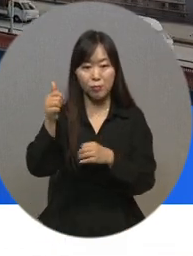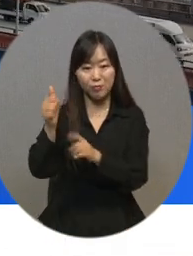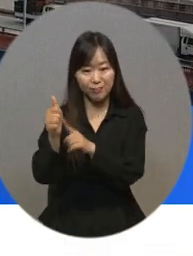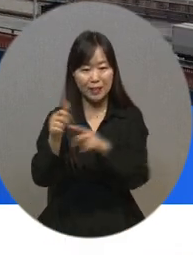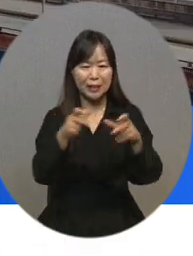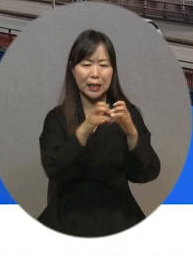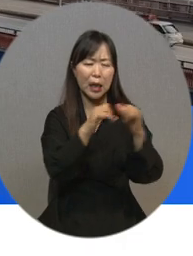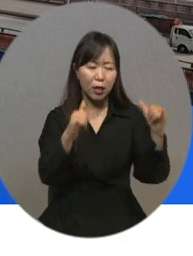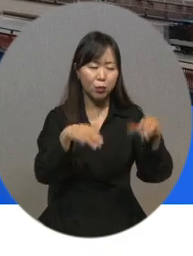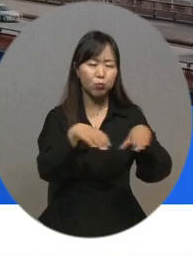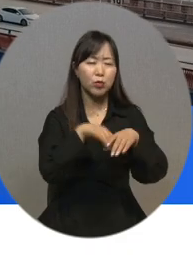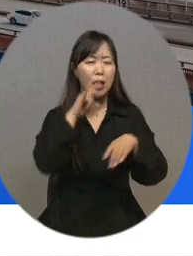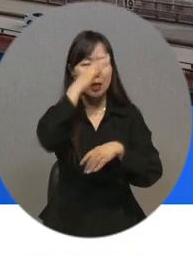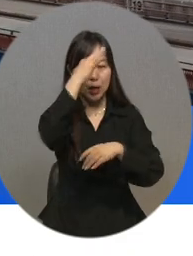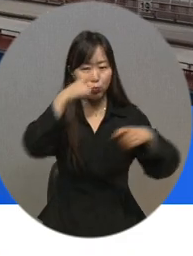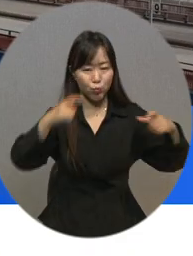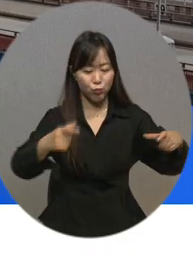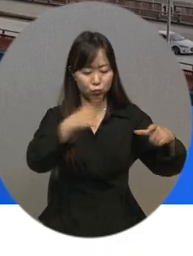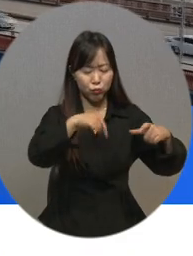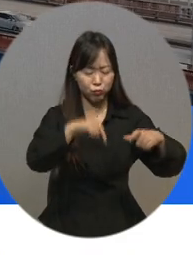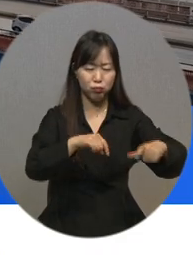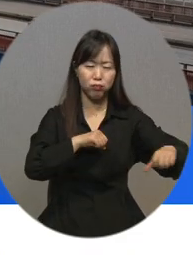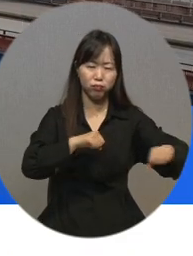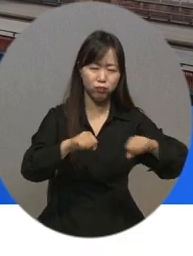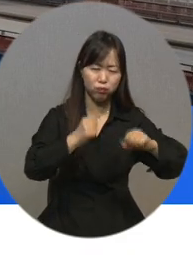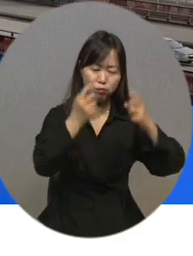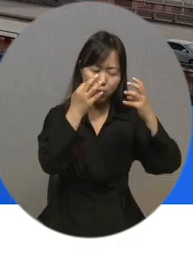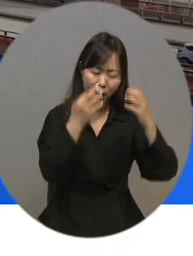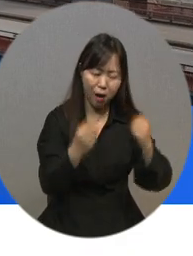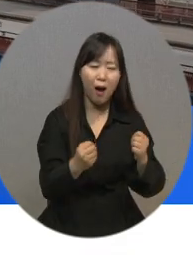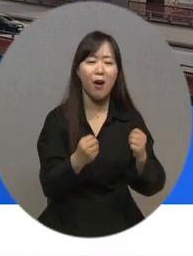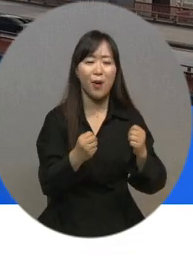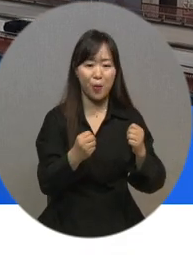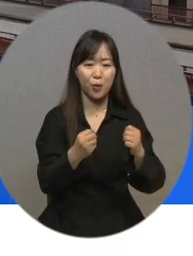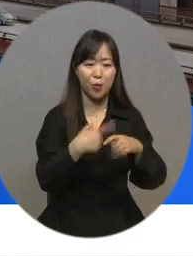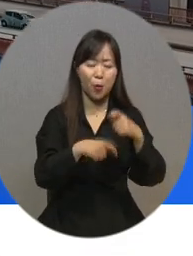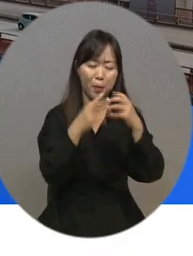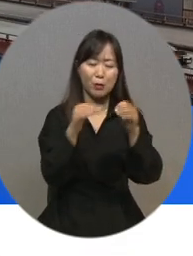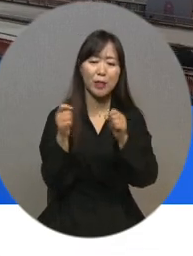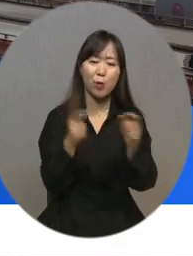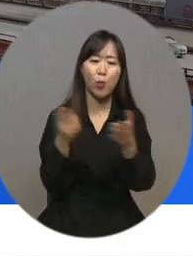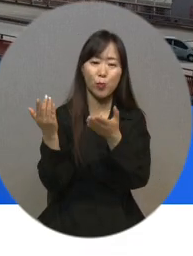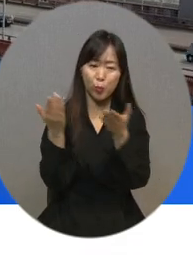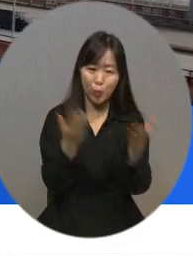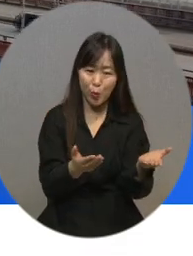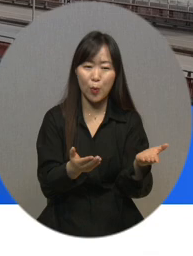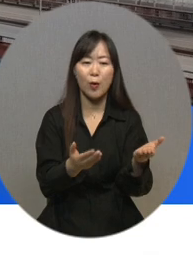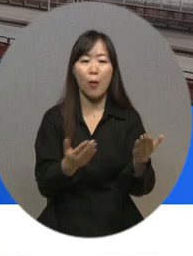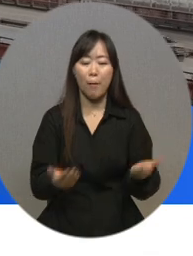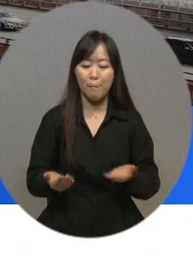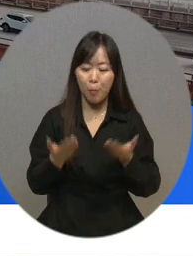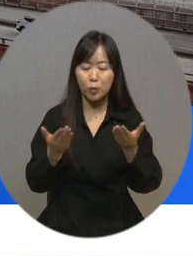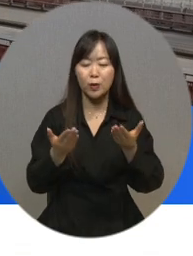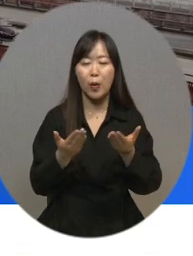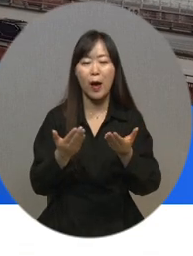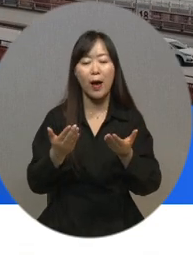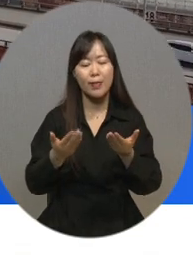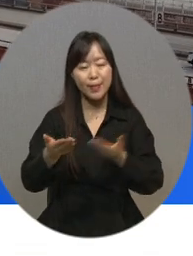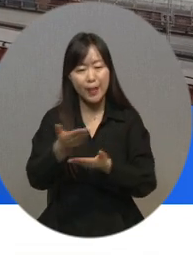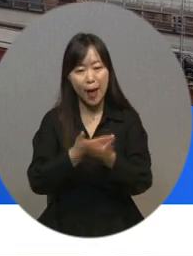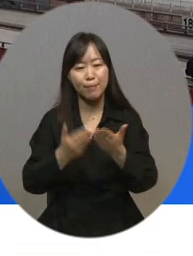장애인들이 문화 예술 분화에서 활발한 활동을 할 수 있도록 보다 많은 기회를 제공하고 봉사와 나눔을